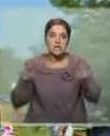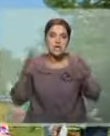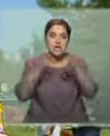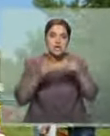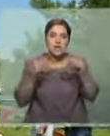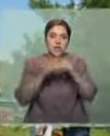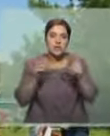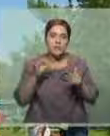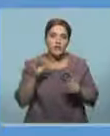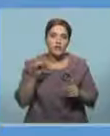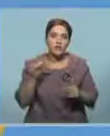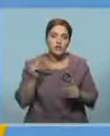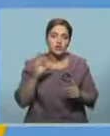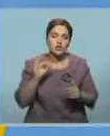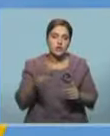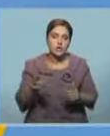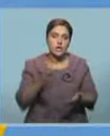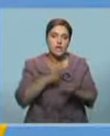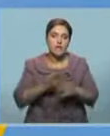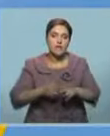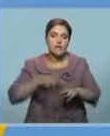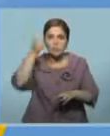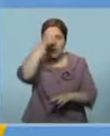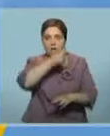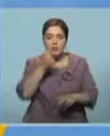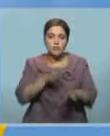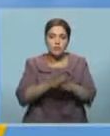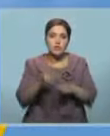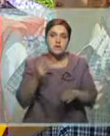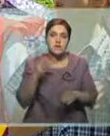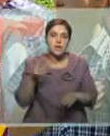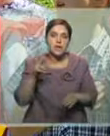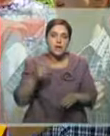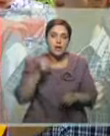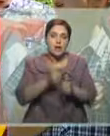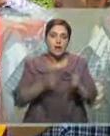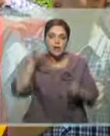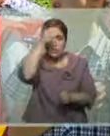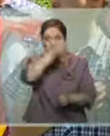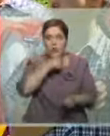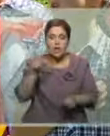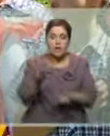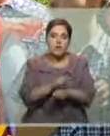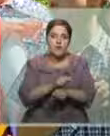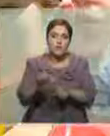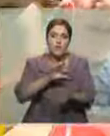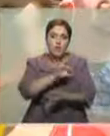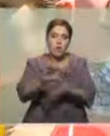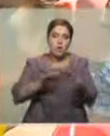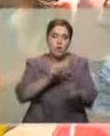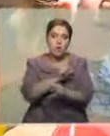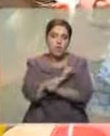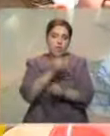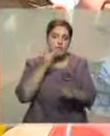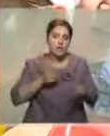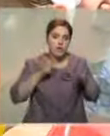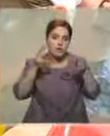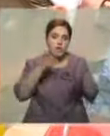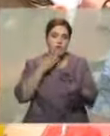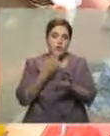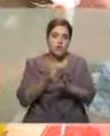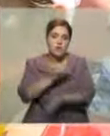за столичным детским домом. В этом году ему исполнится 25 лет. Каждый год воспитанники столичного детского дома на каникулы уезжают сюда, в собственную